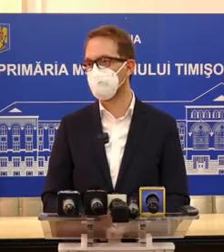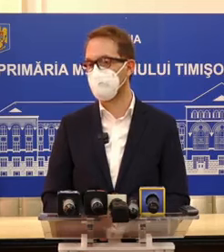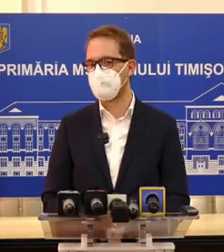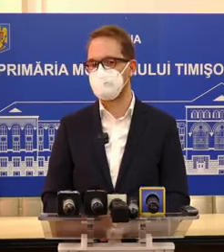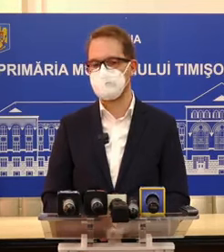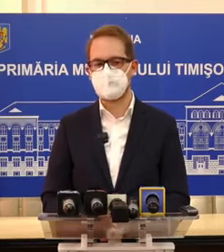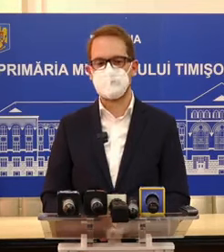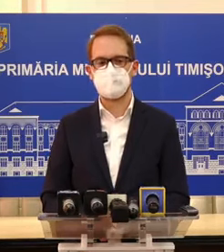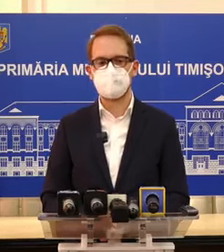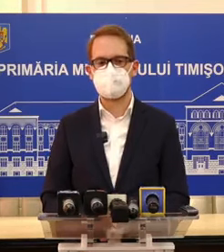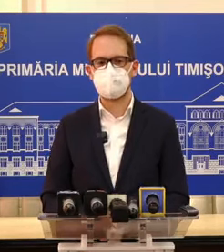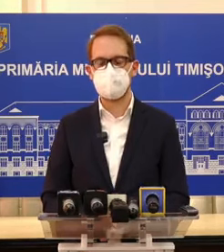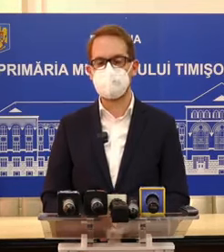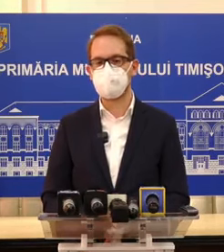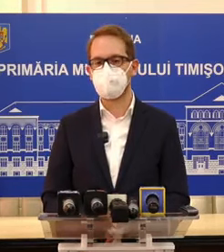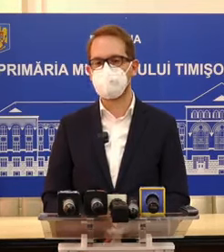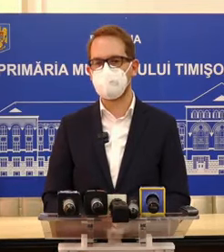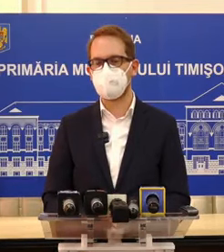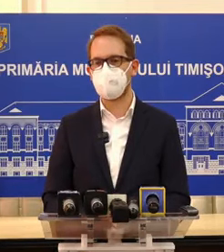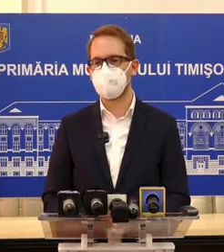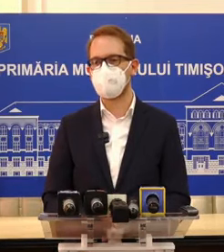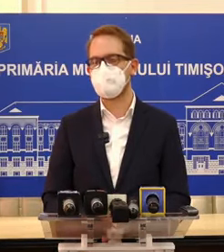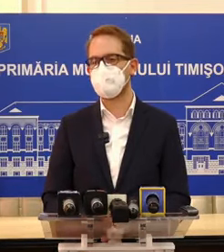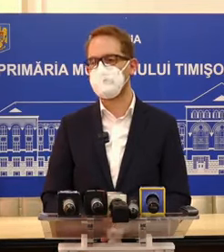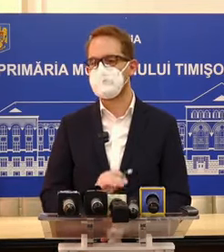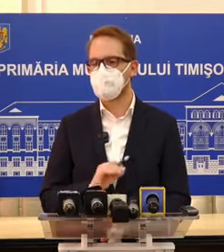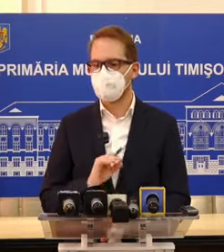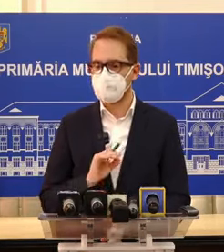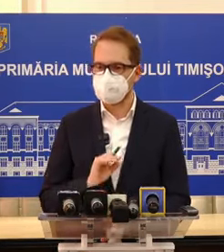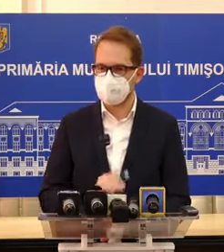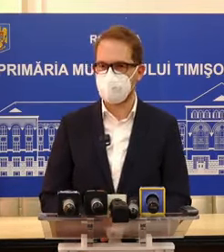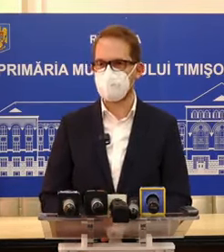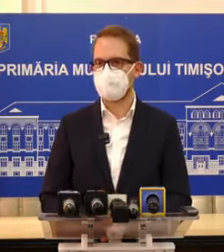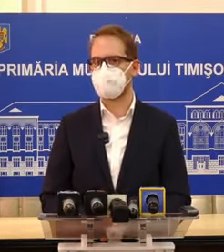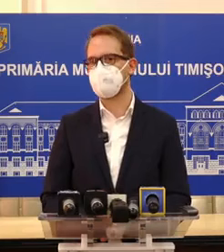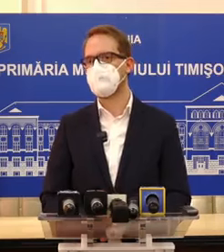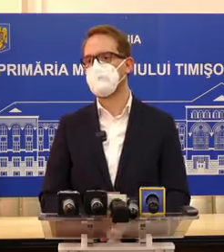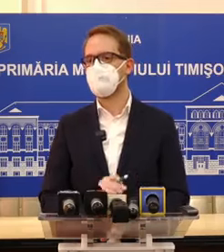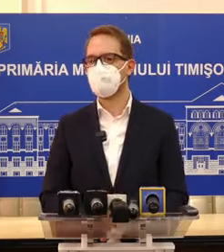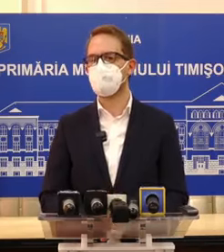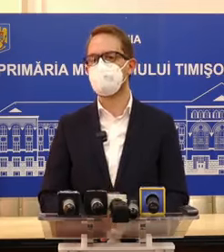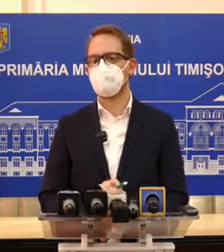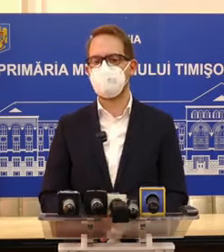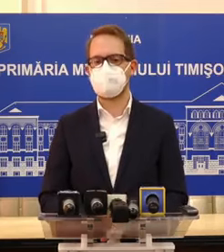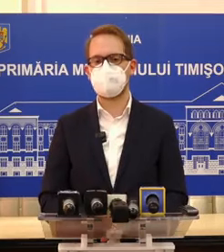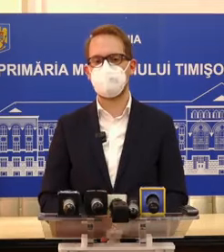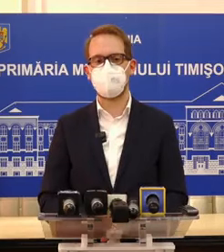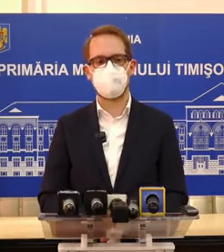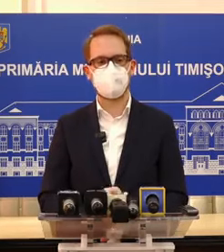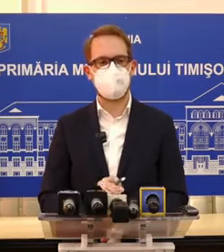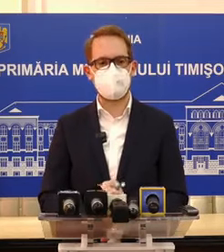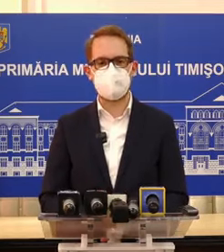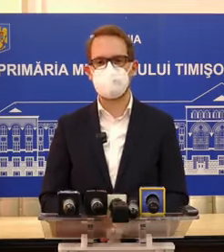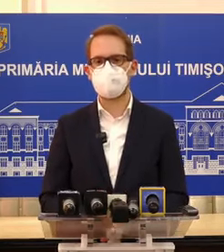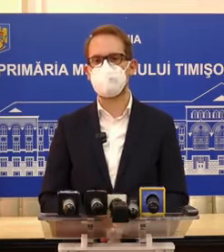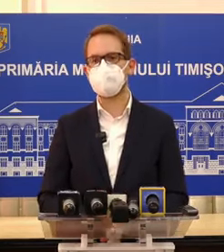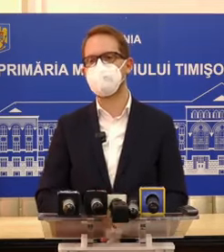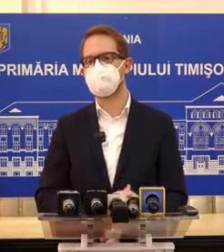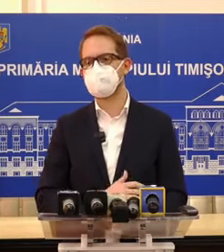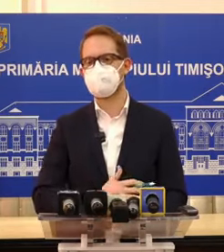vom încerca să găsim soluțiile cele mai bune, dar subliniez încă o dată, nu este o